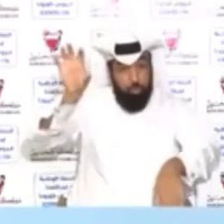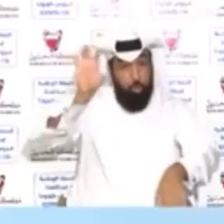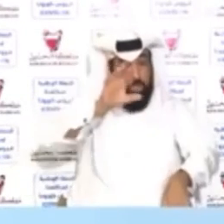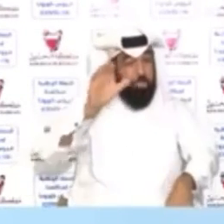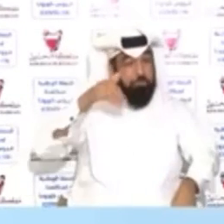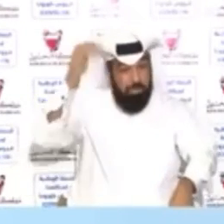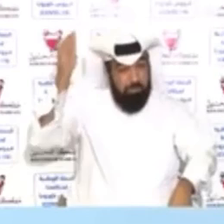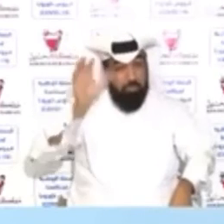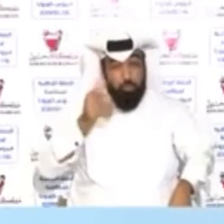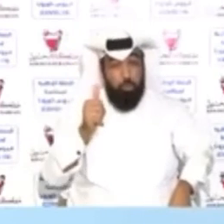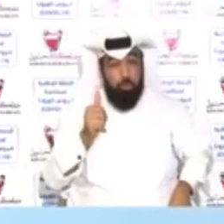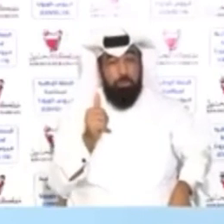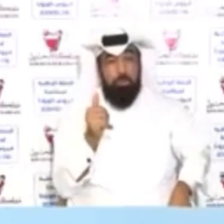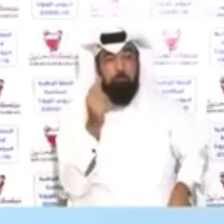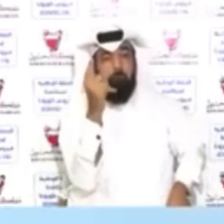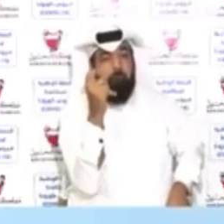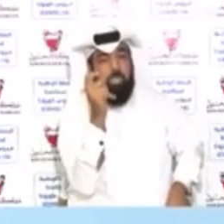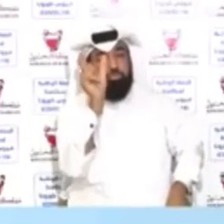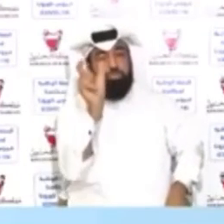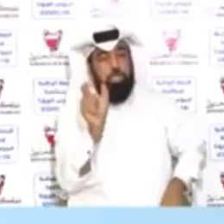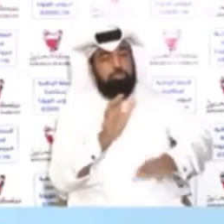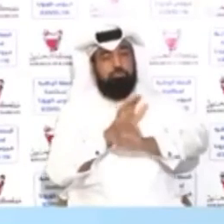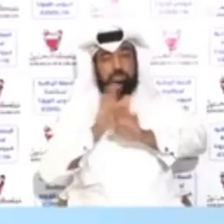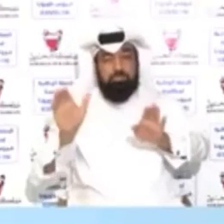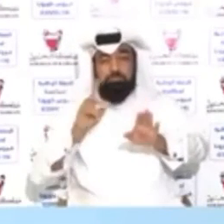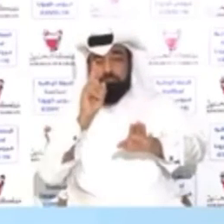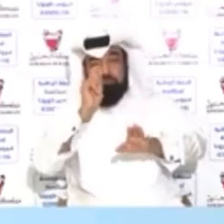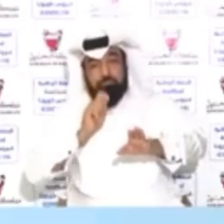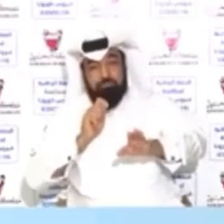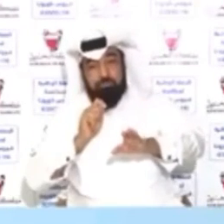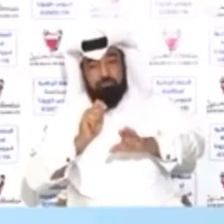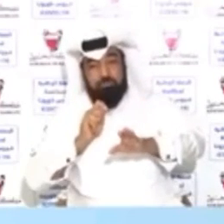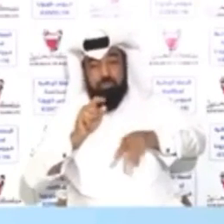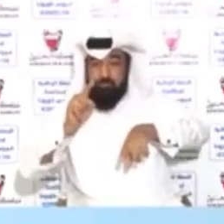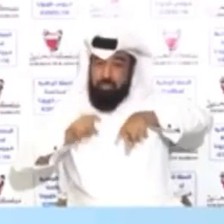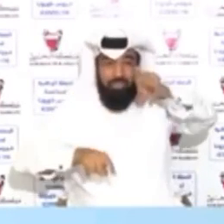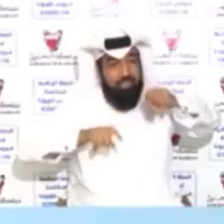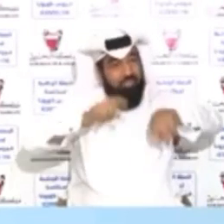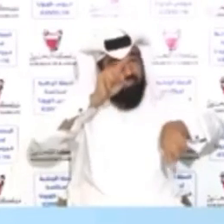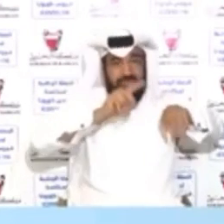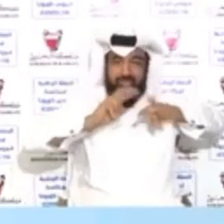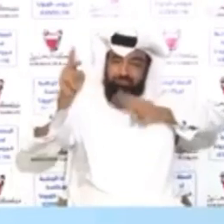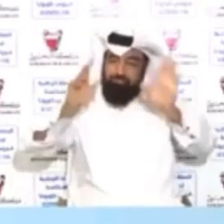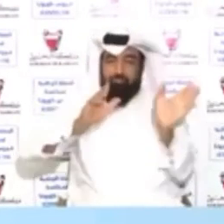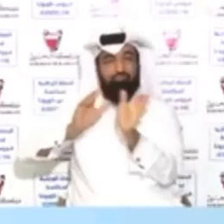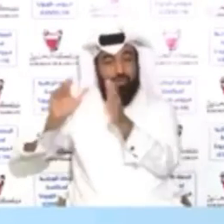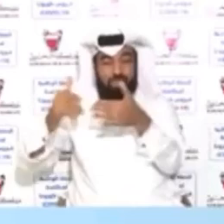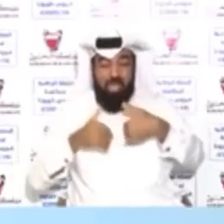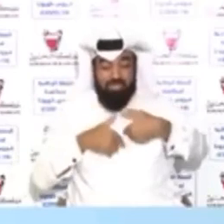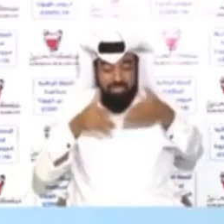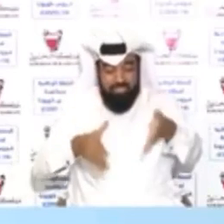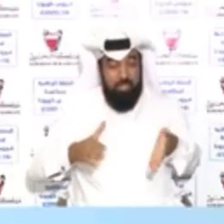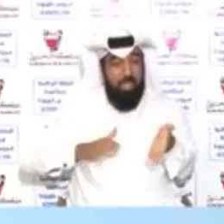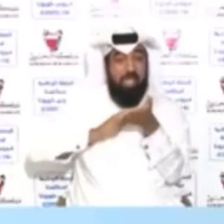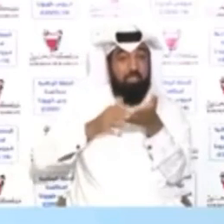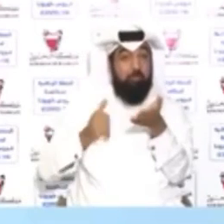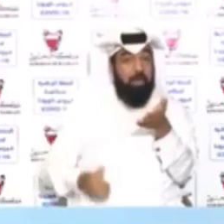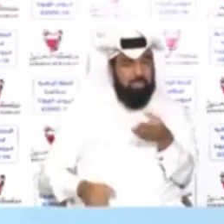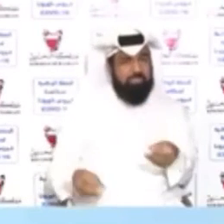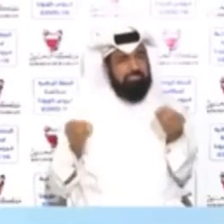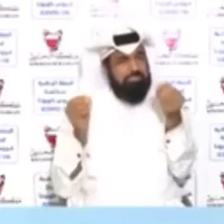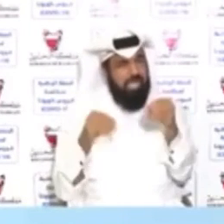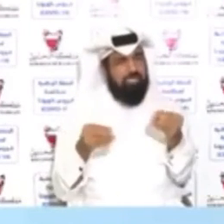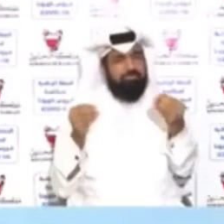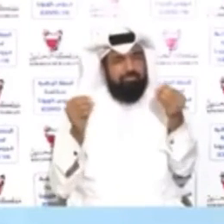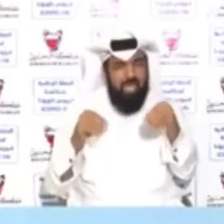3000 فحص عامة. فنسبة وتناسب لاحظنا إحنا كل ما نزيد الطاقة الاستيعابية أكثر حق الفحص فعلا نرصد